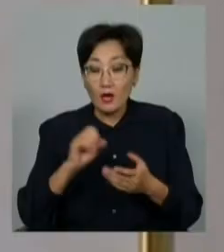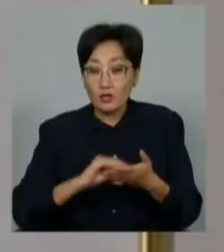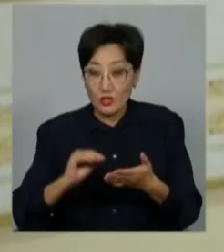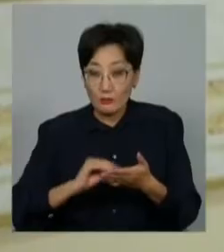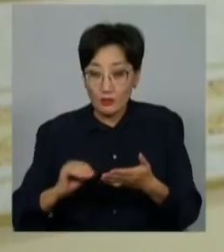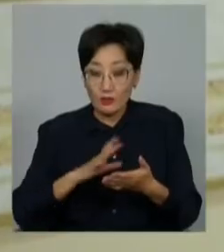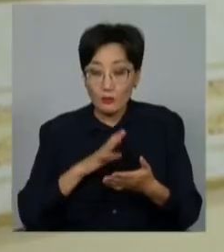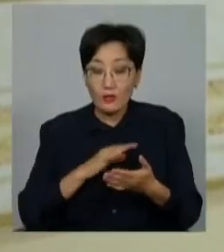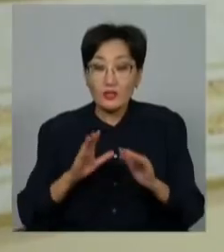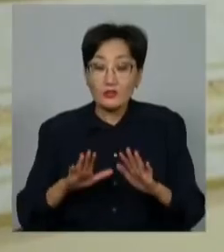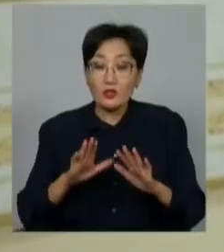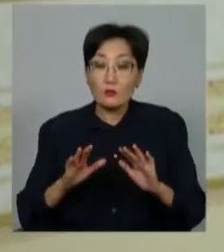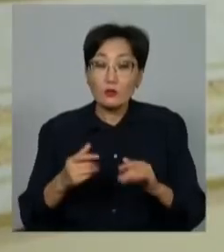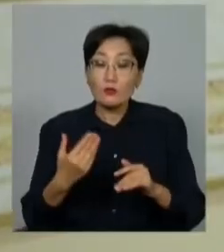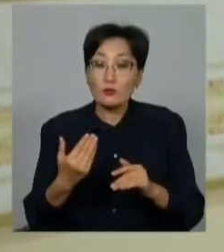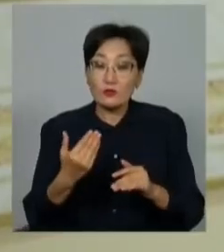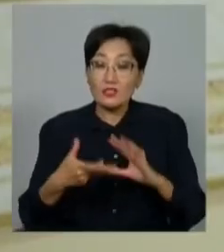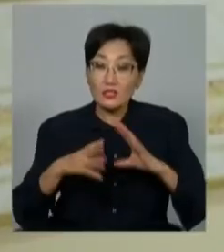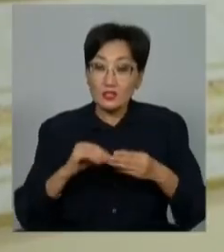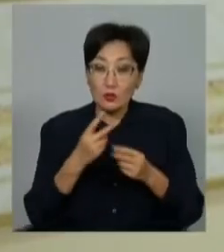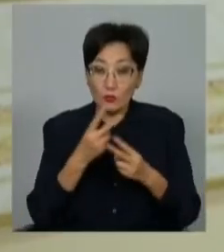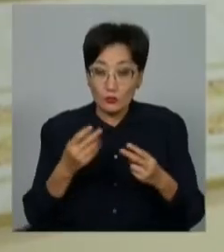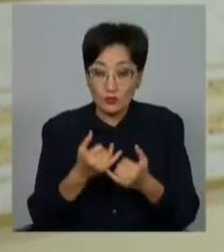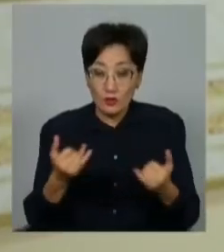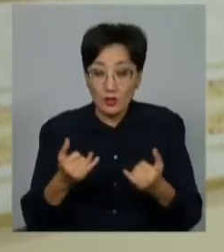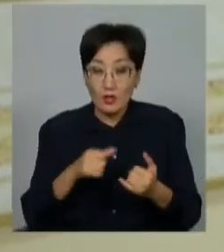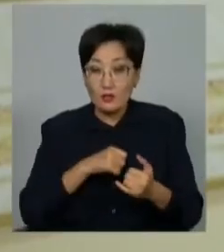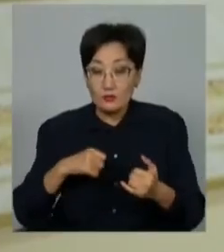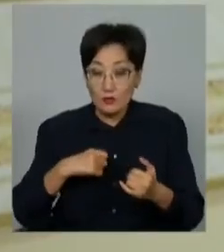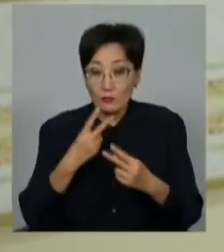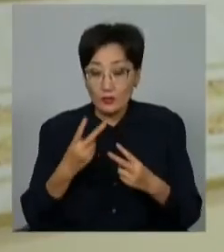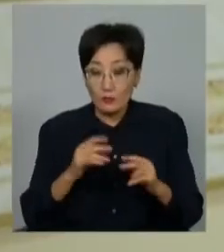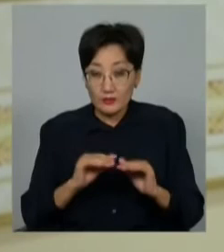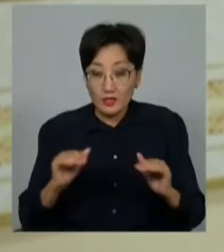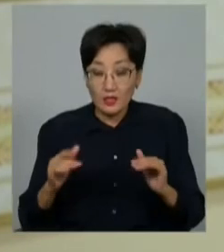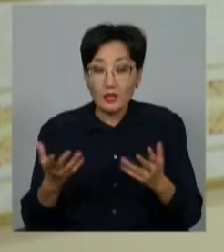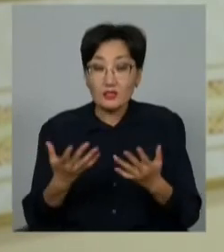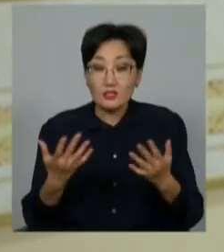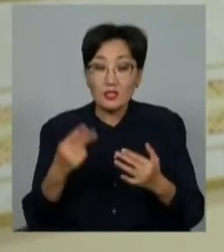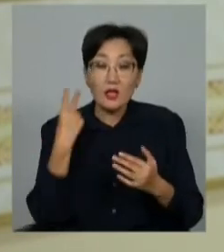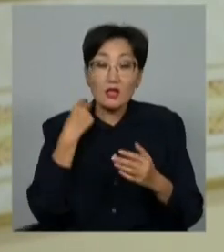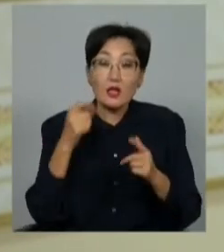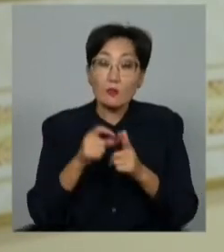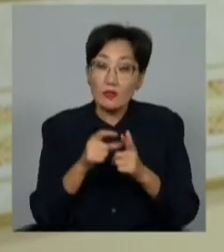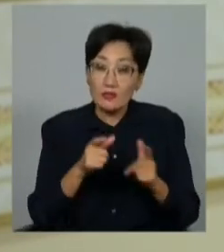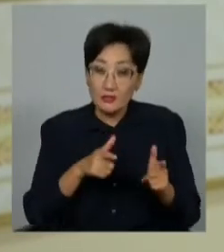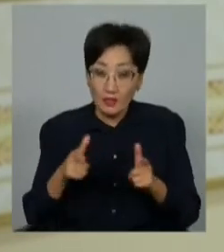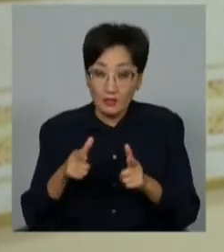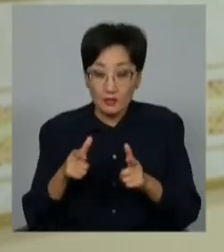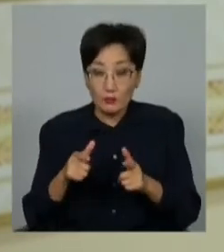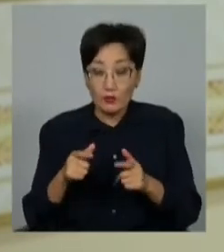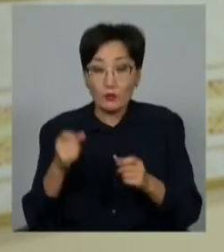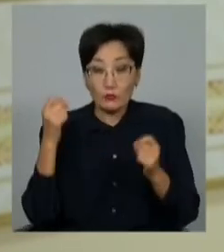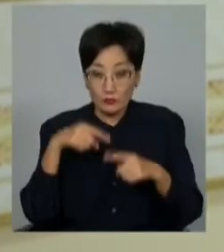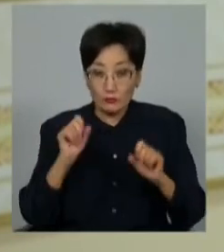Бағаланбайды, тек өзіміз нәтиже шығару үшін өзіміз қарап, оқушылардың қаншалықты латын қарпіне дайын екенін